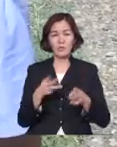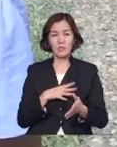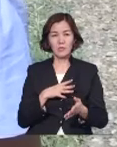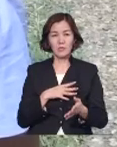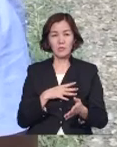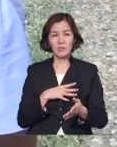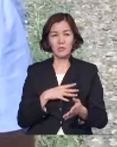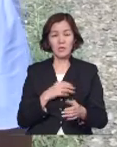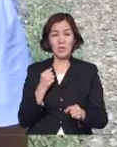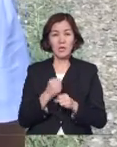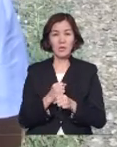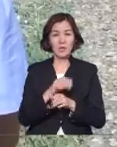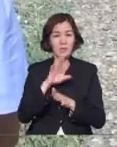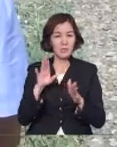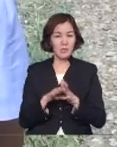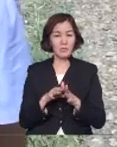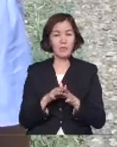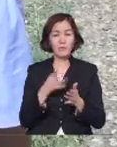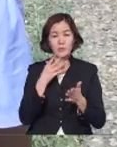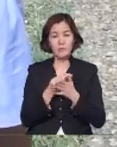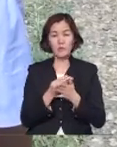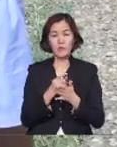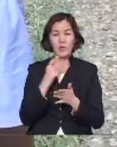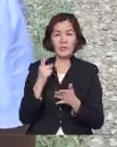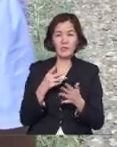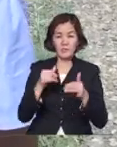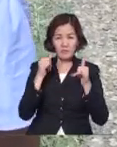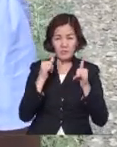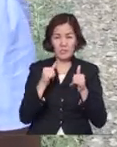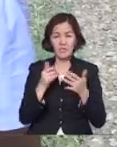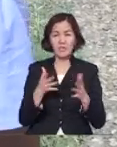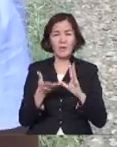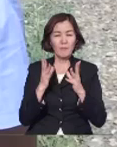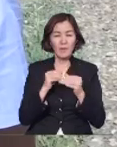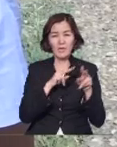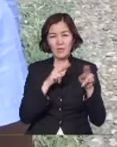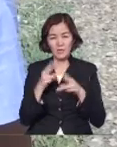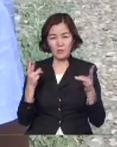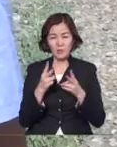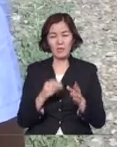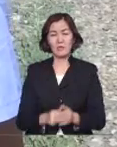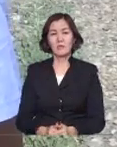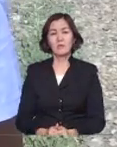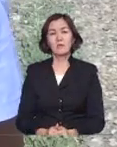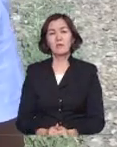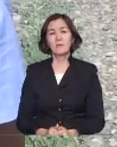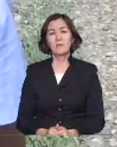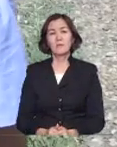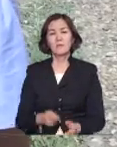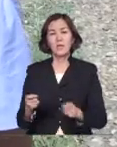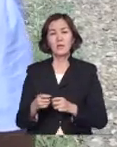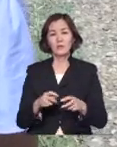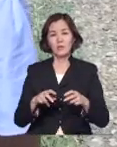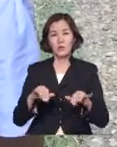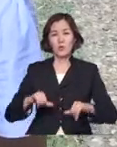бағу ережесін қатаң сақтаңыздар, өйткені әкімшілік құқық бұзушылық тәртібі ол бұзушылық болып есептеледі,